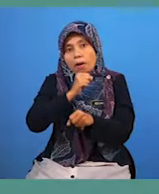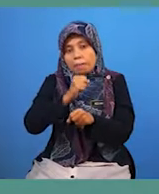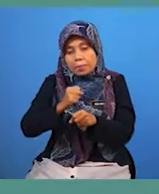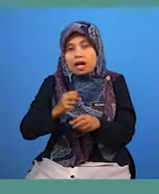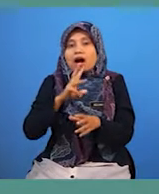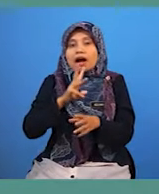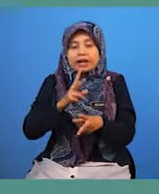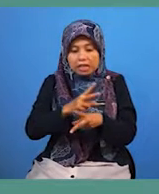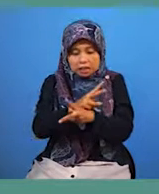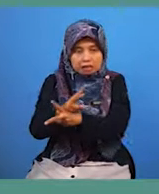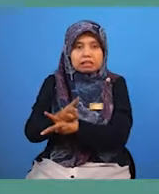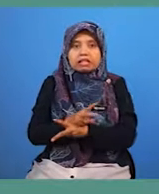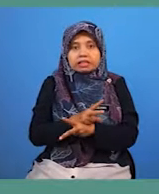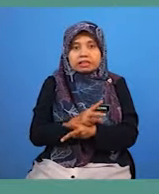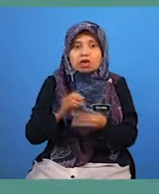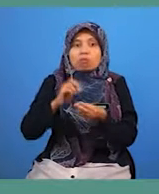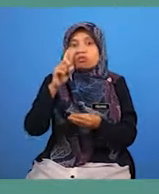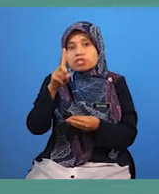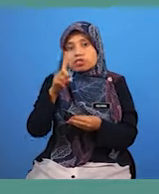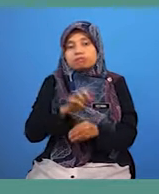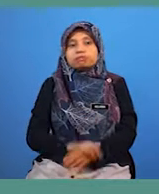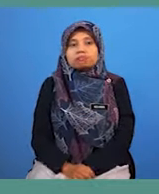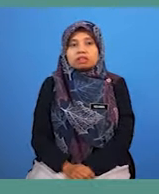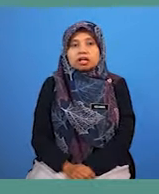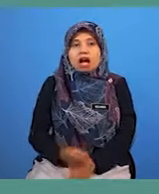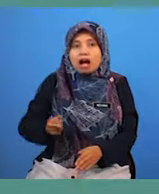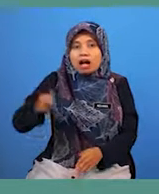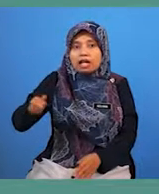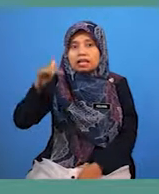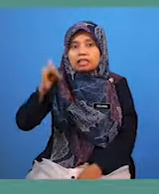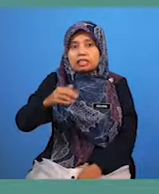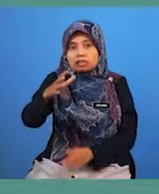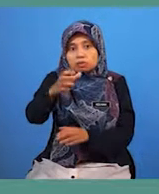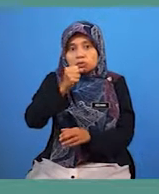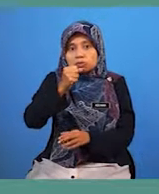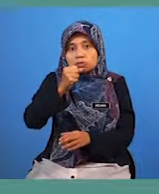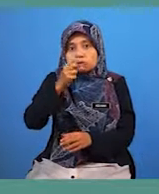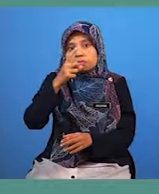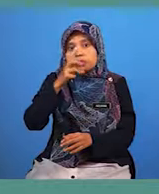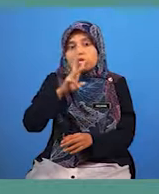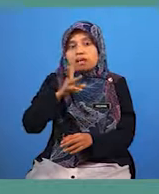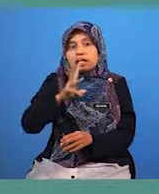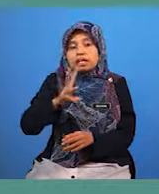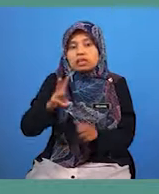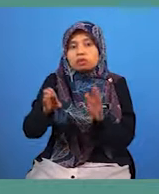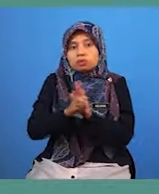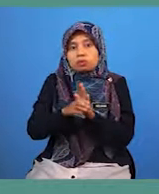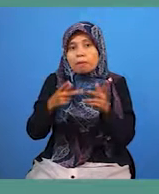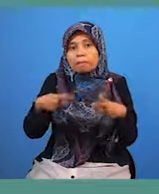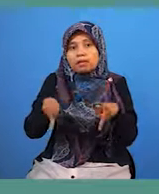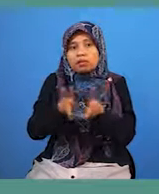ternakan. Langkah yang pertama, peralatan untuk pengambilan sampel air ternakan